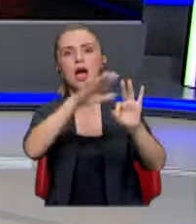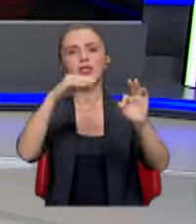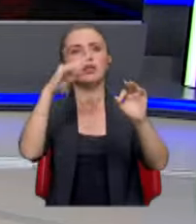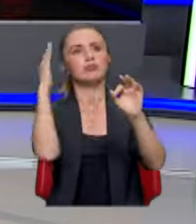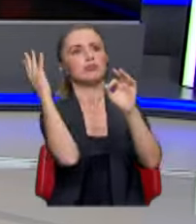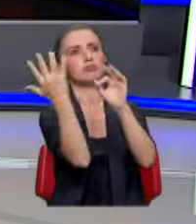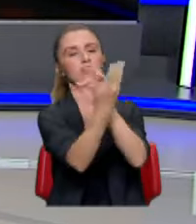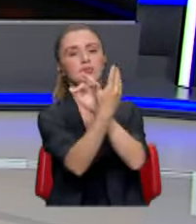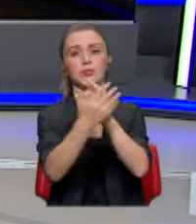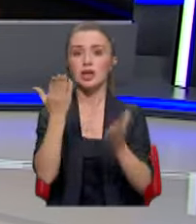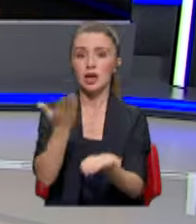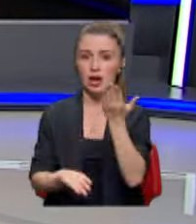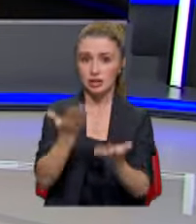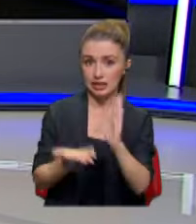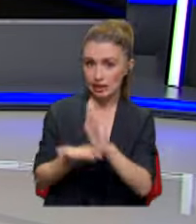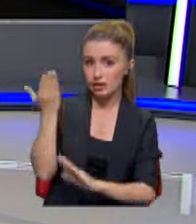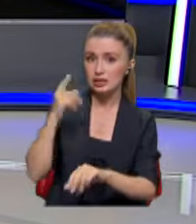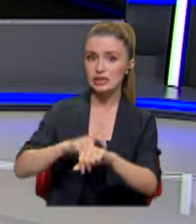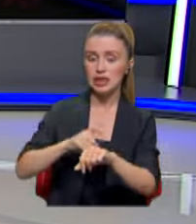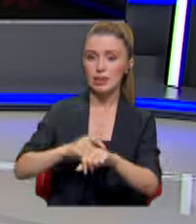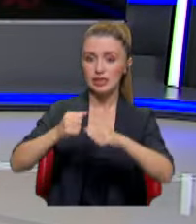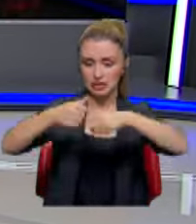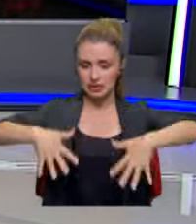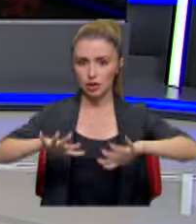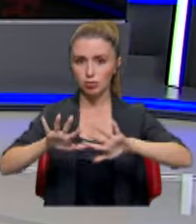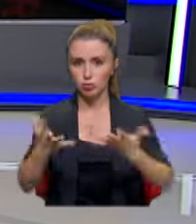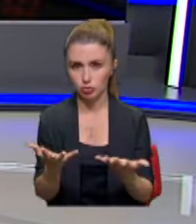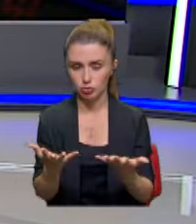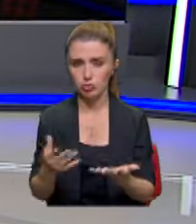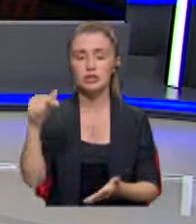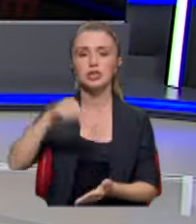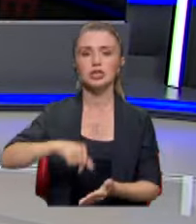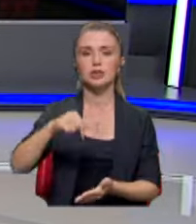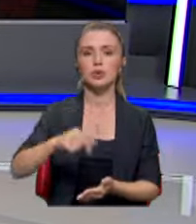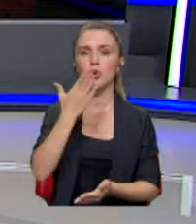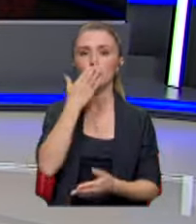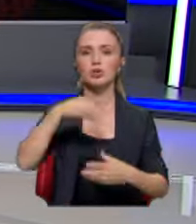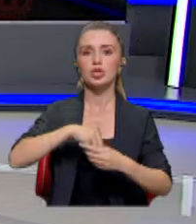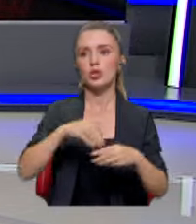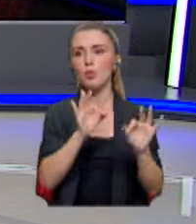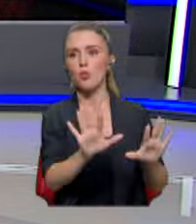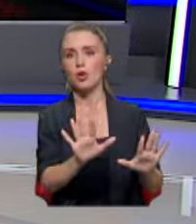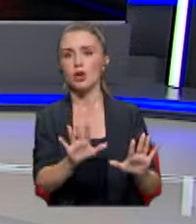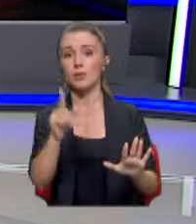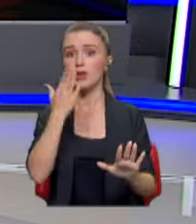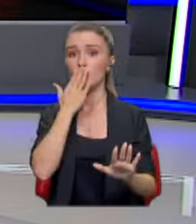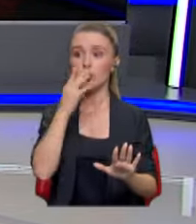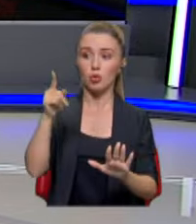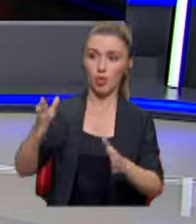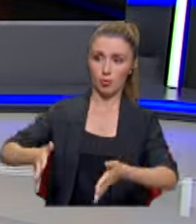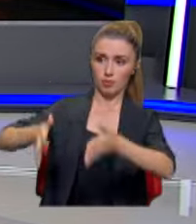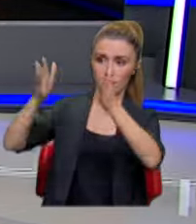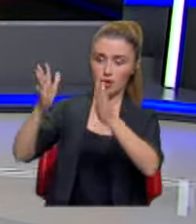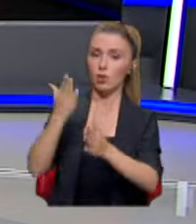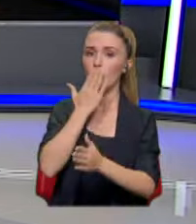etrafında döner. Adalet ortadan kalktığı zaman sistem çöküyor. Şimdi okullardaki durum bu. Fakat bir okul var ki